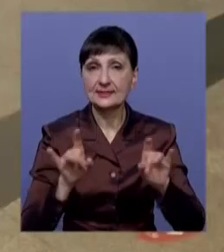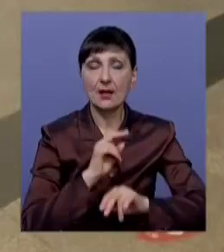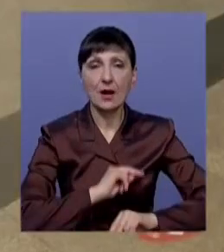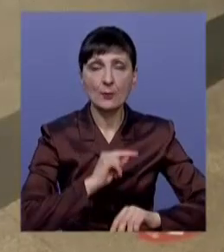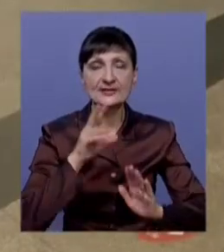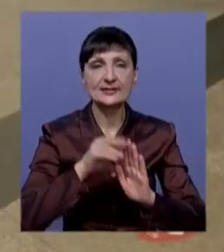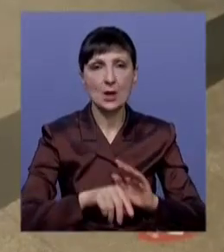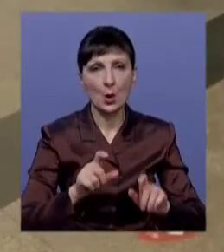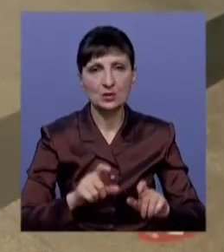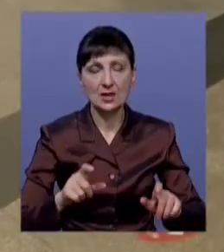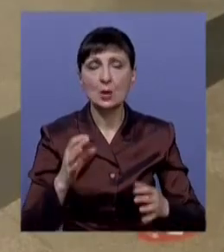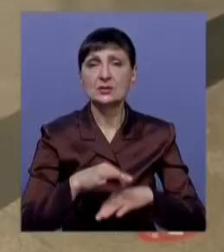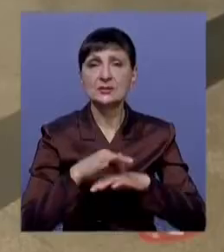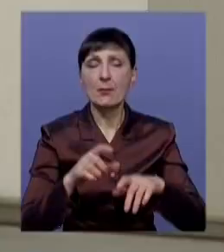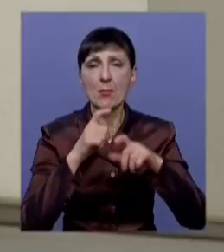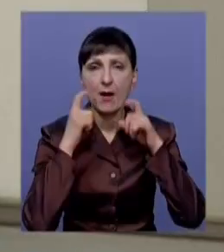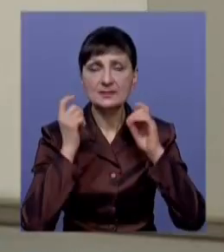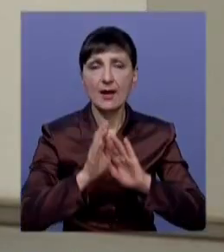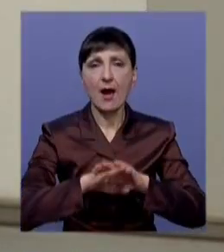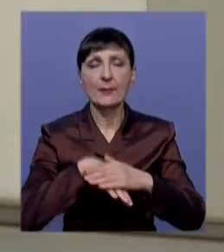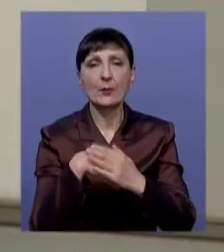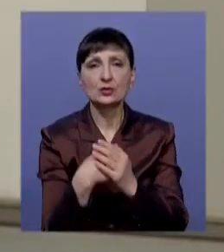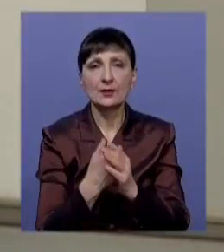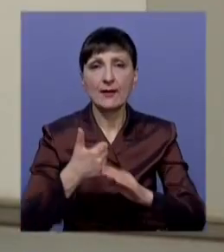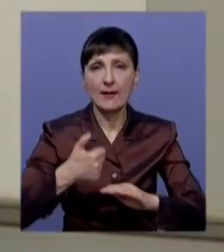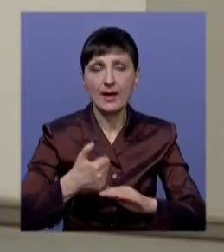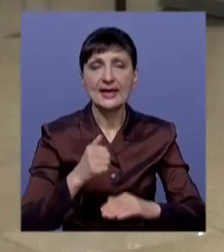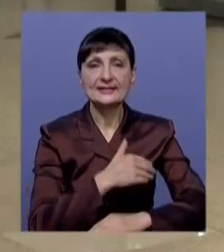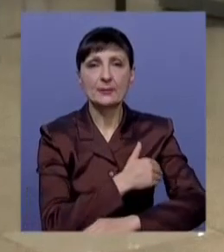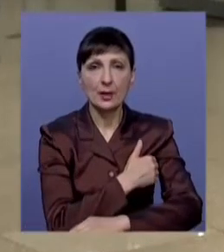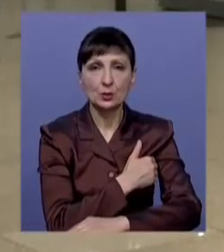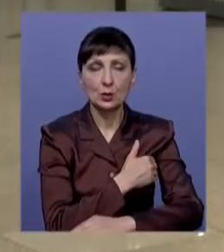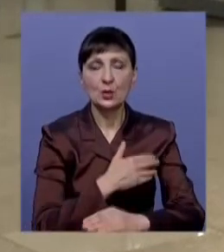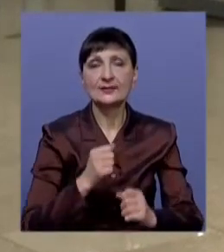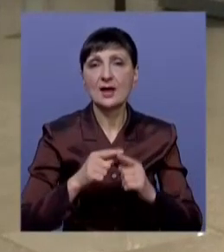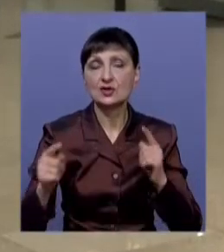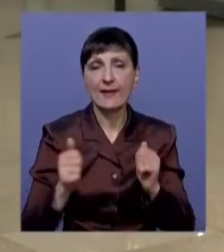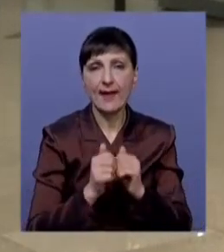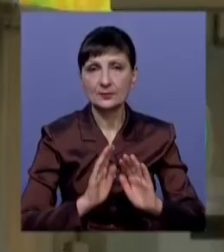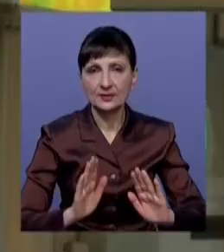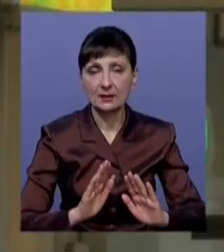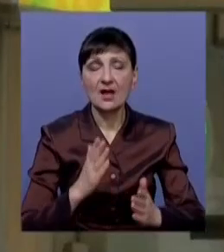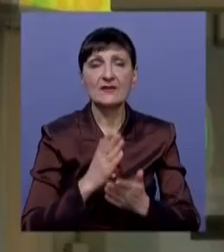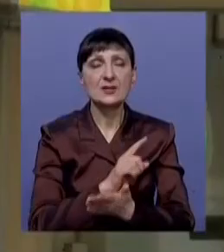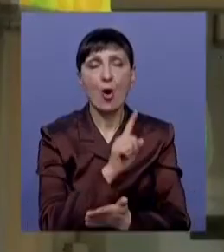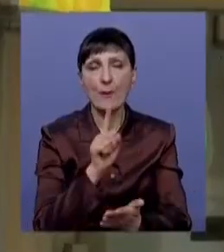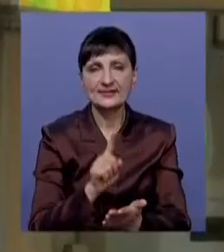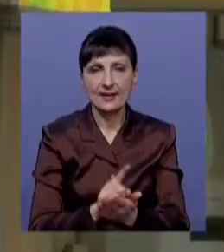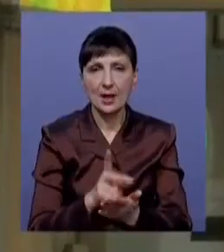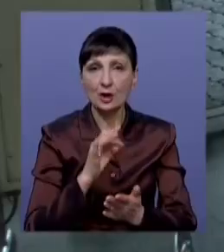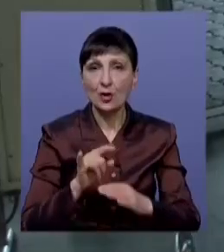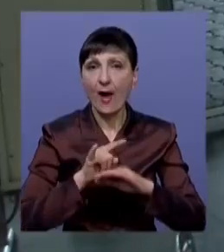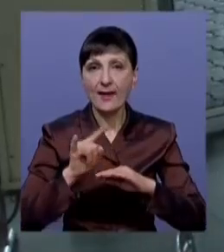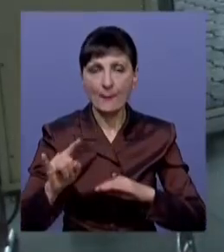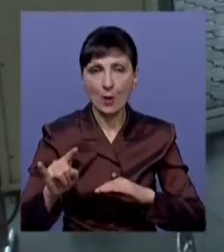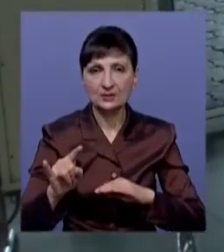среди граждан. Ношение масок, обработка рук санитайзерами и термометрия с соблюдением социальной дистанции являются обязательными. Но воздушная